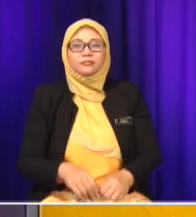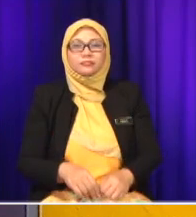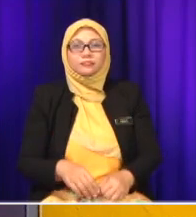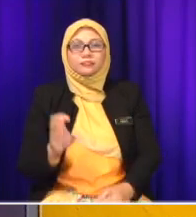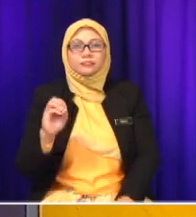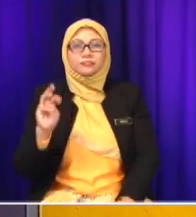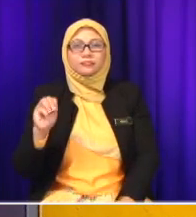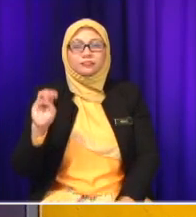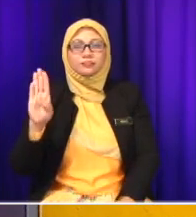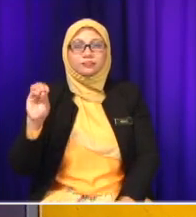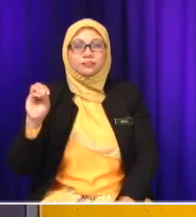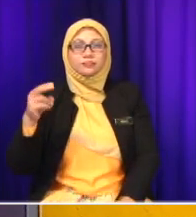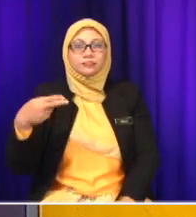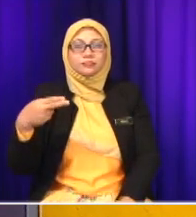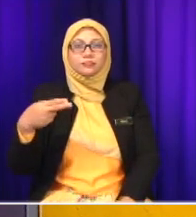digunak